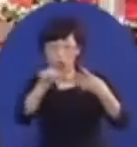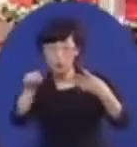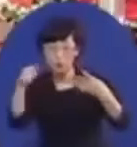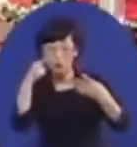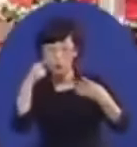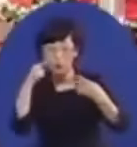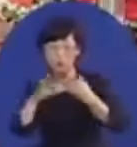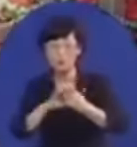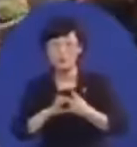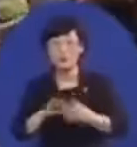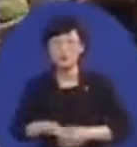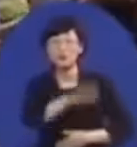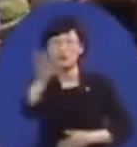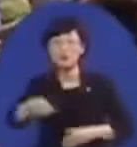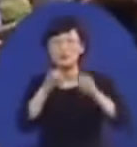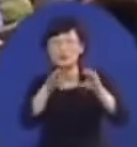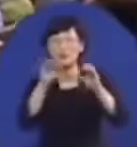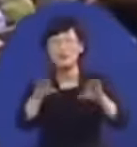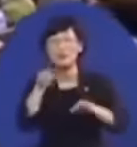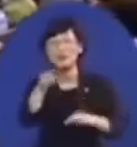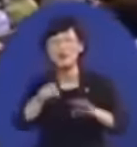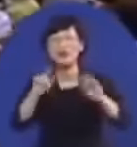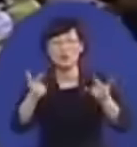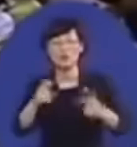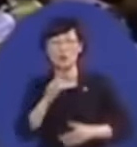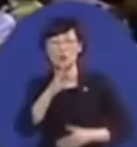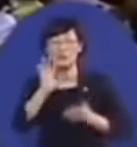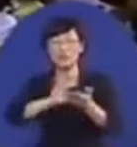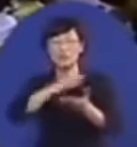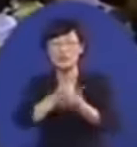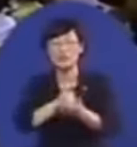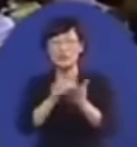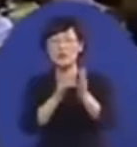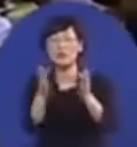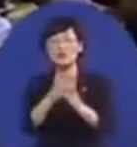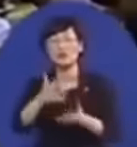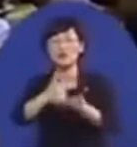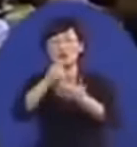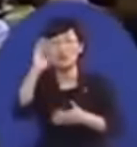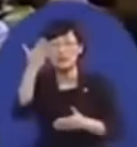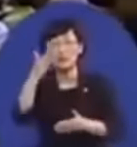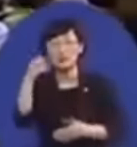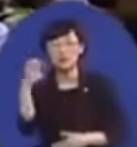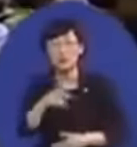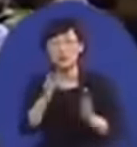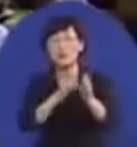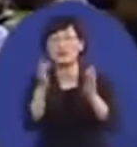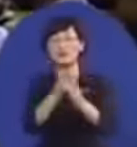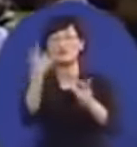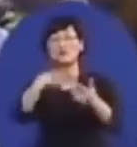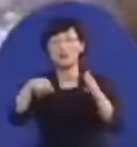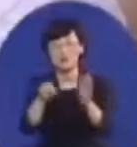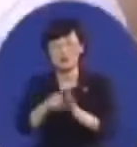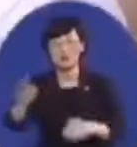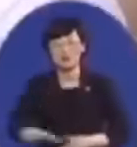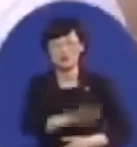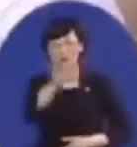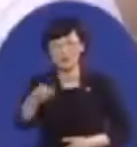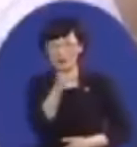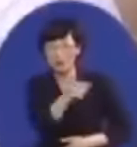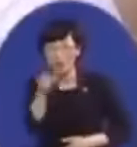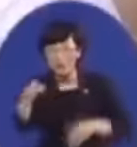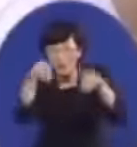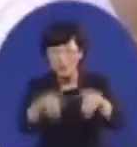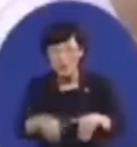우리는 우리를 전파하는 것이 아니라 오직 그리스도 예수 주 되신 것과 또 예수를 위하여 우리가